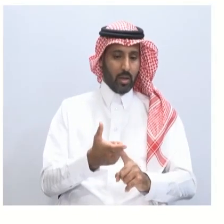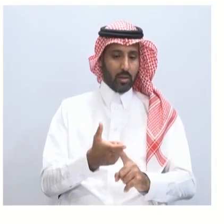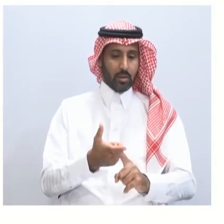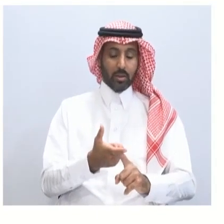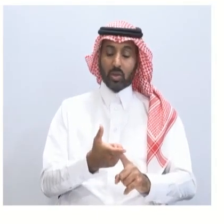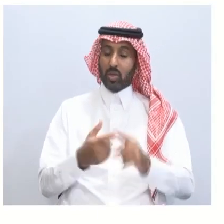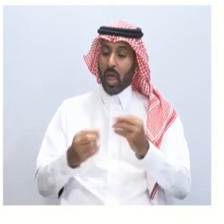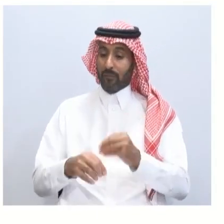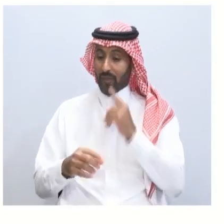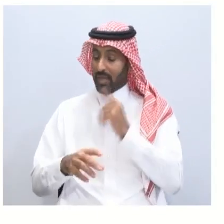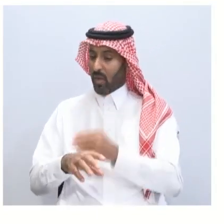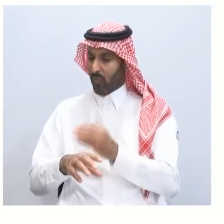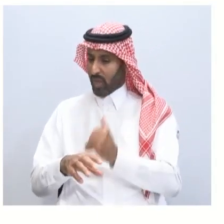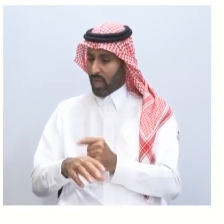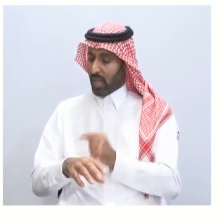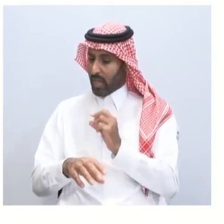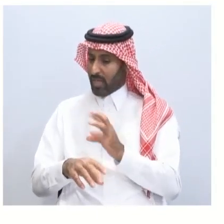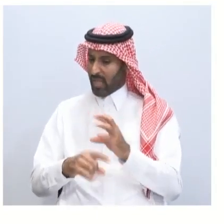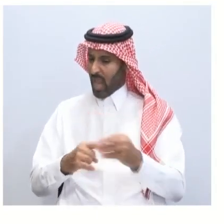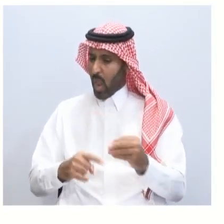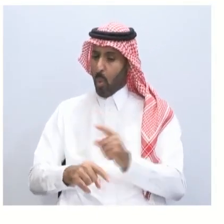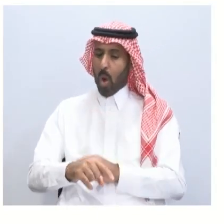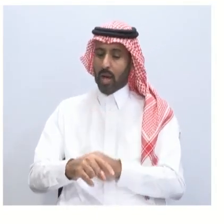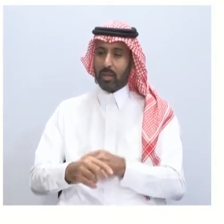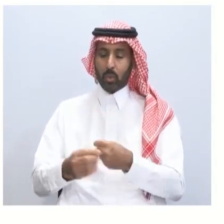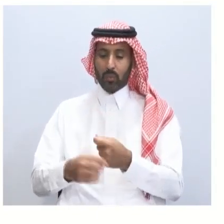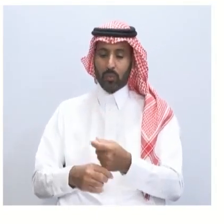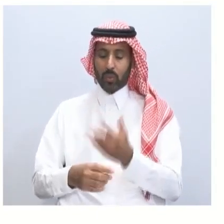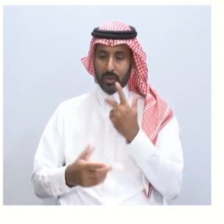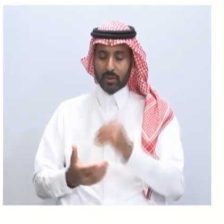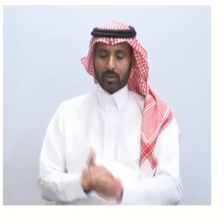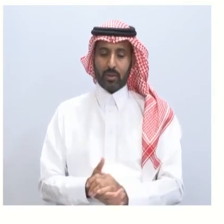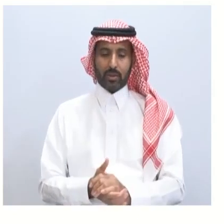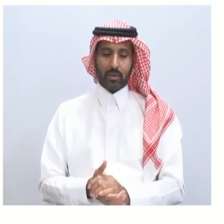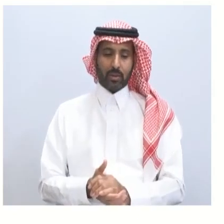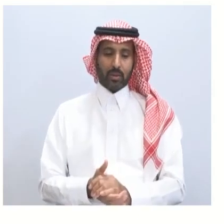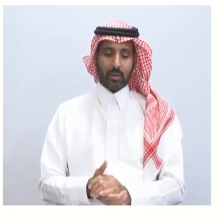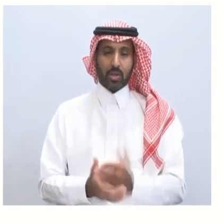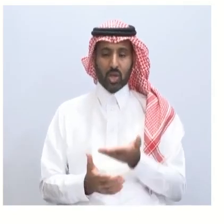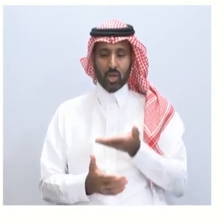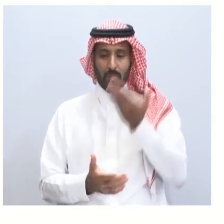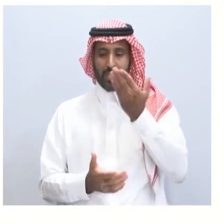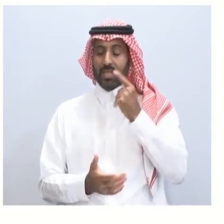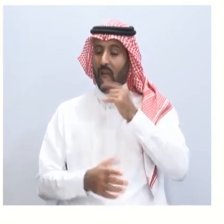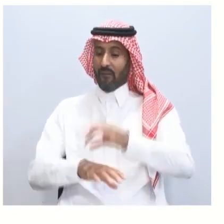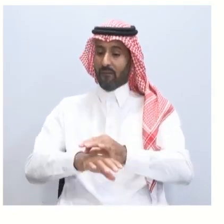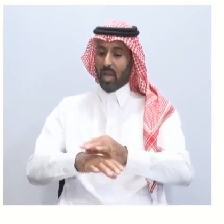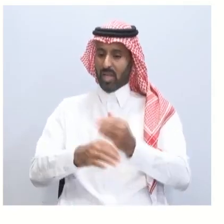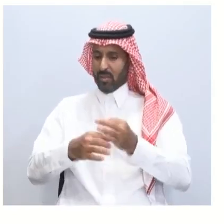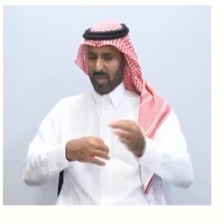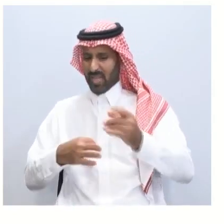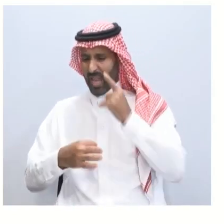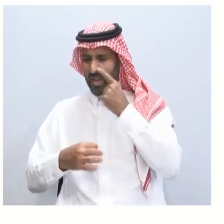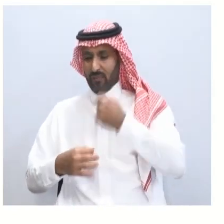ثانيا يساهم في توفير الوقت والمال والجهد ايضا يرتقي بالانسان بعيدا